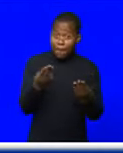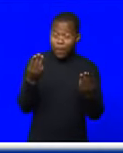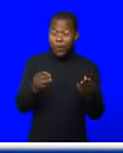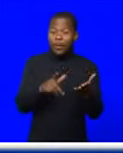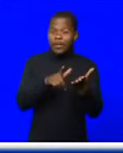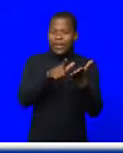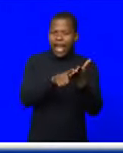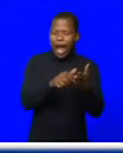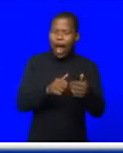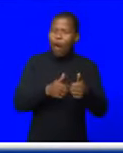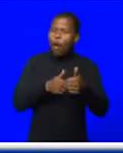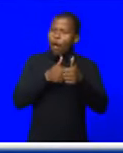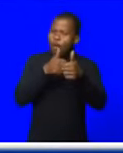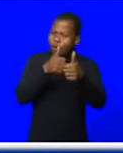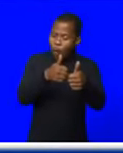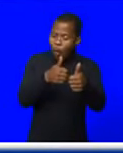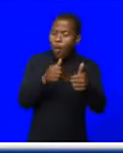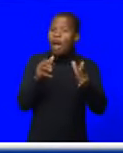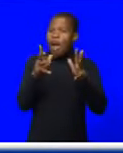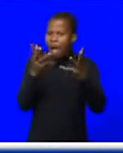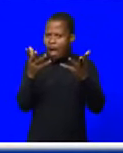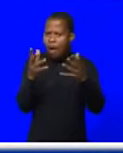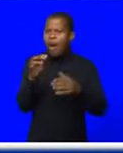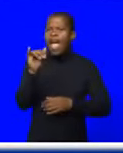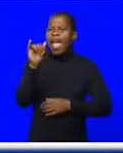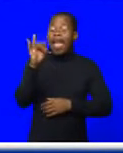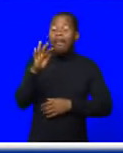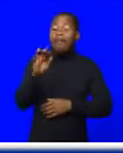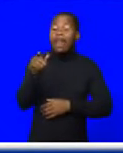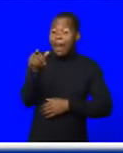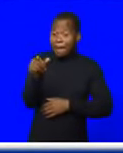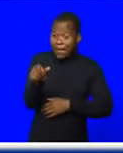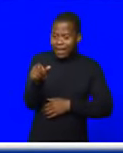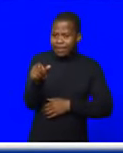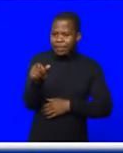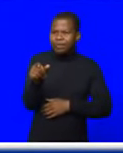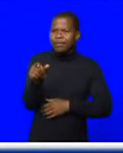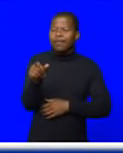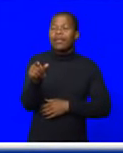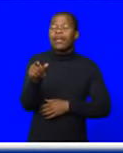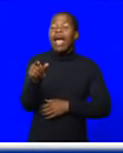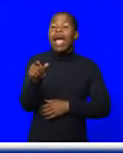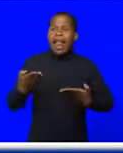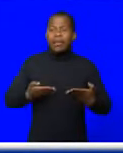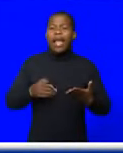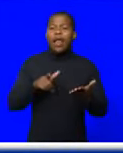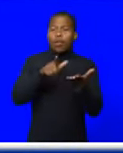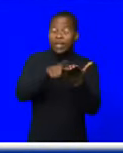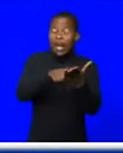Sikwede ukuthi uma ngabe umuntu sekhanzakala ukuthi sowugangile